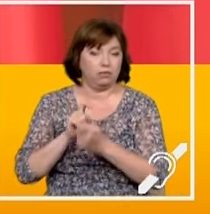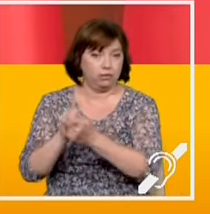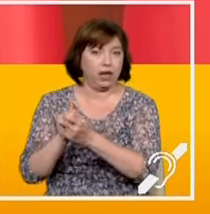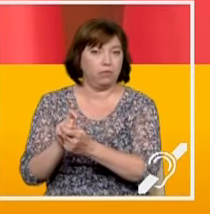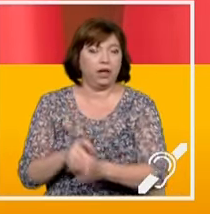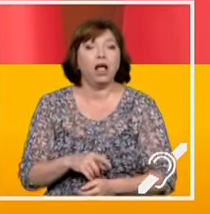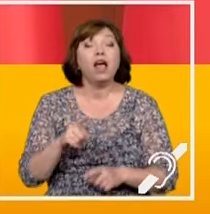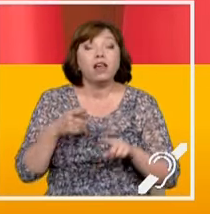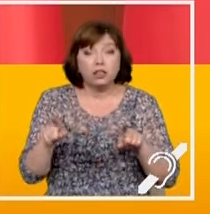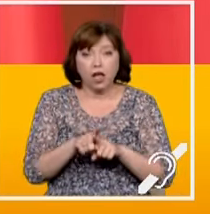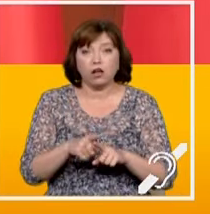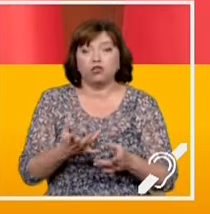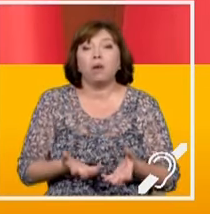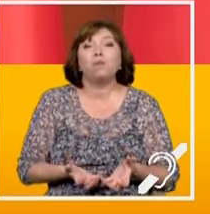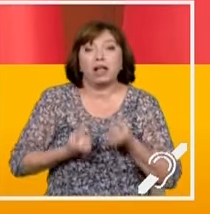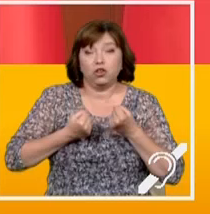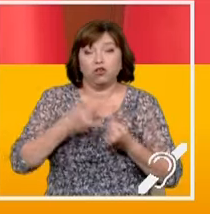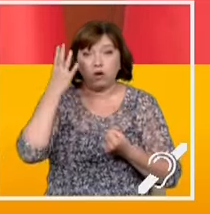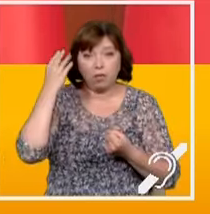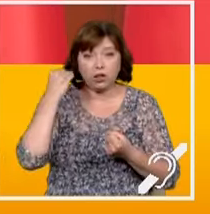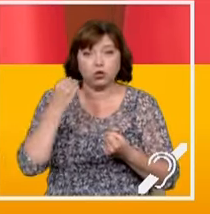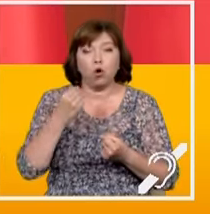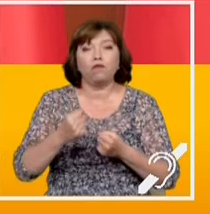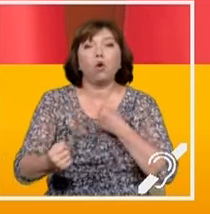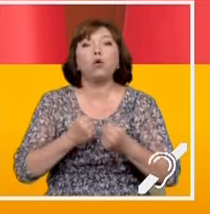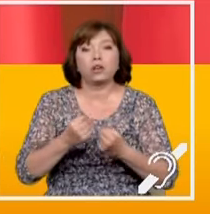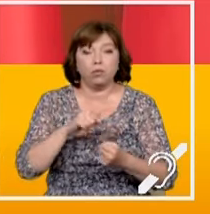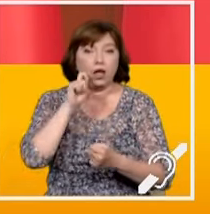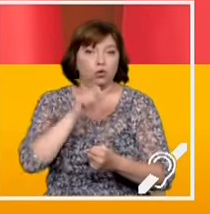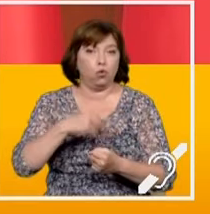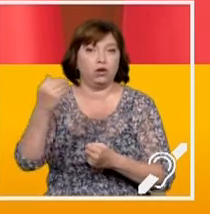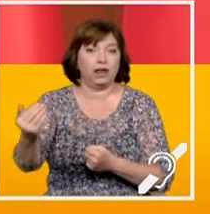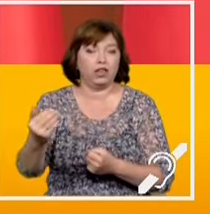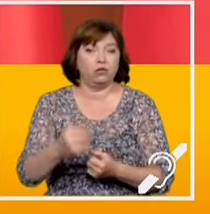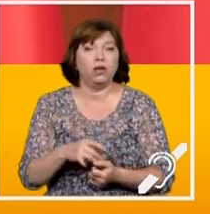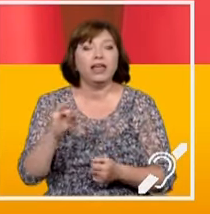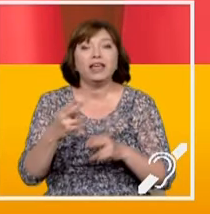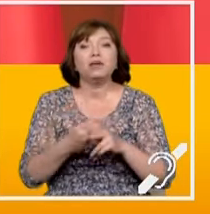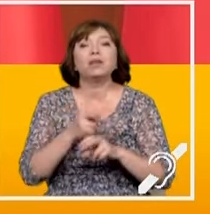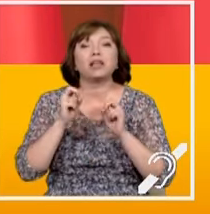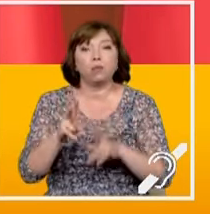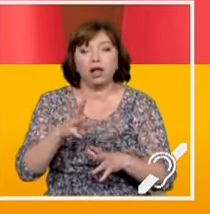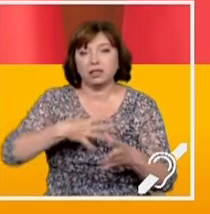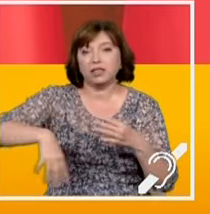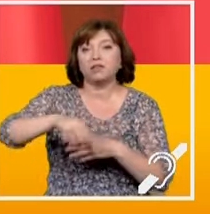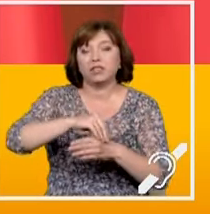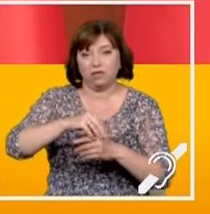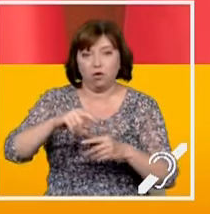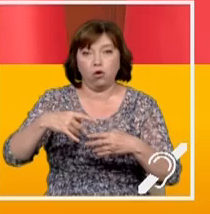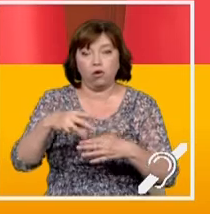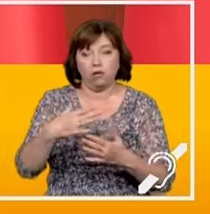timp, sprijinirea Moldovei întărește Ucraina, dar și securitatea întregii